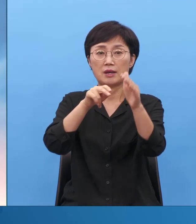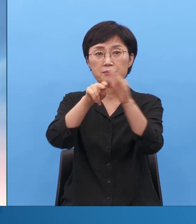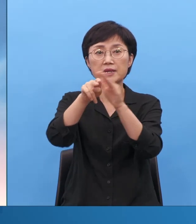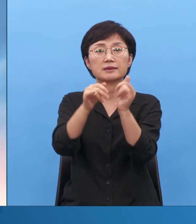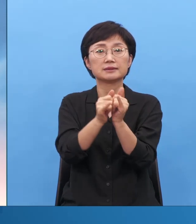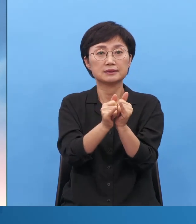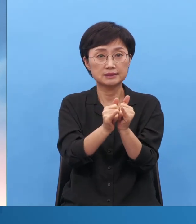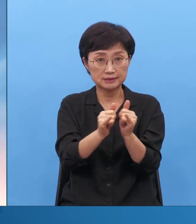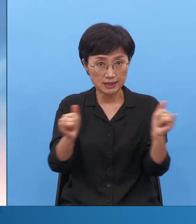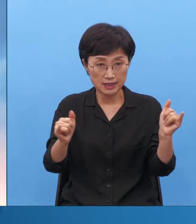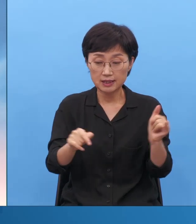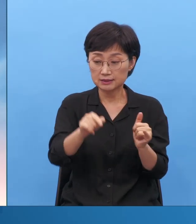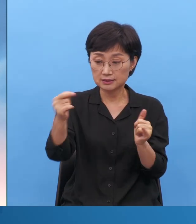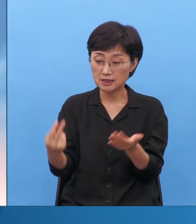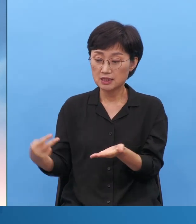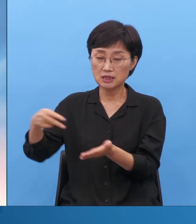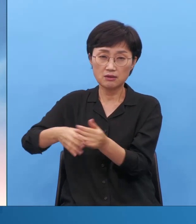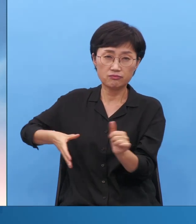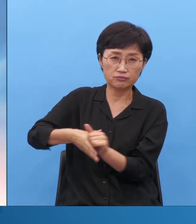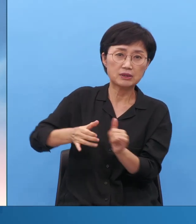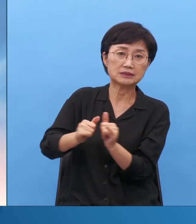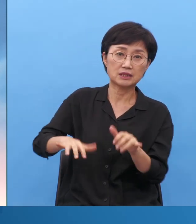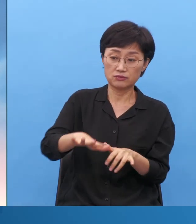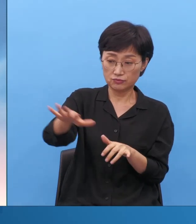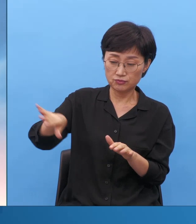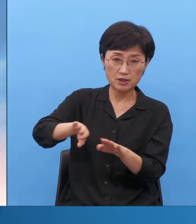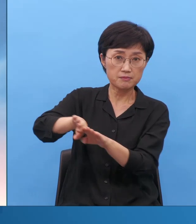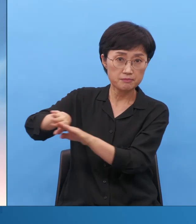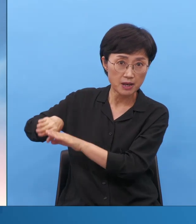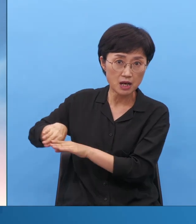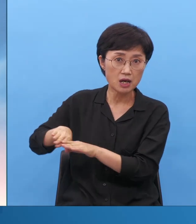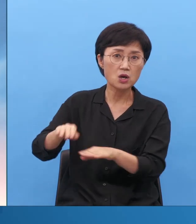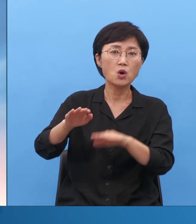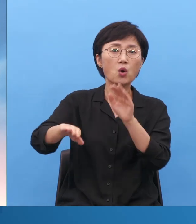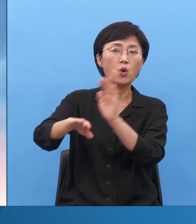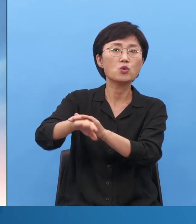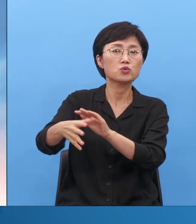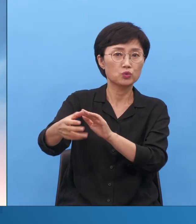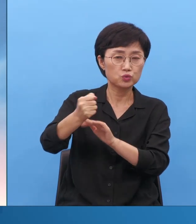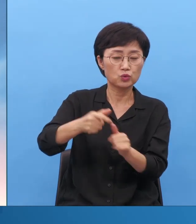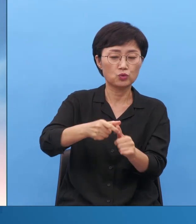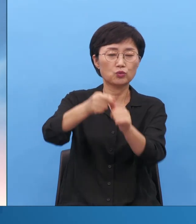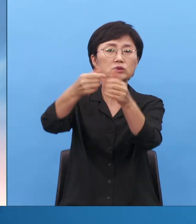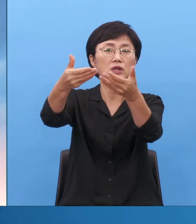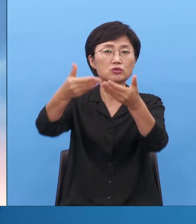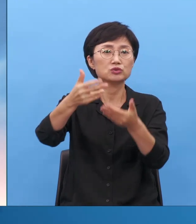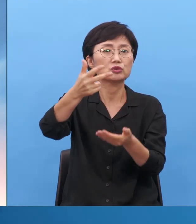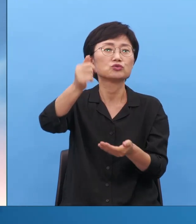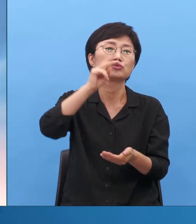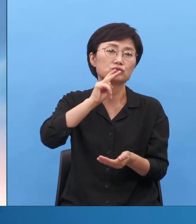죽게 피하는 자들을 그 일어나 치는 자들에게서 오른손으로 구원하시는 주여.